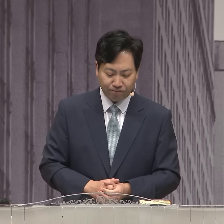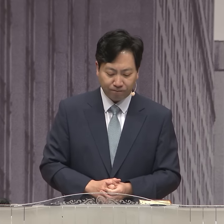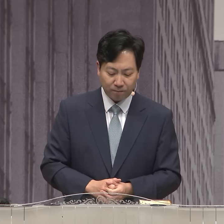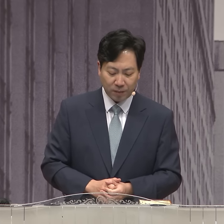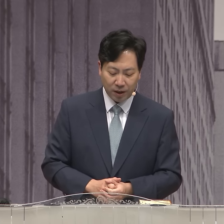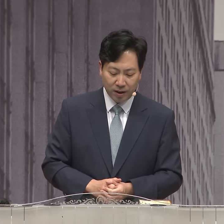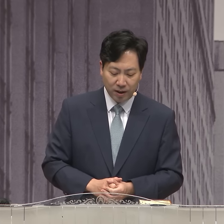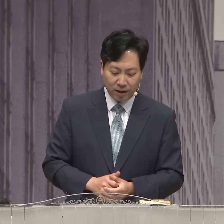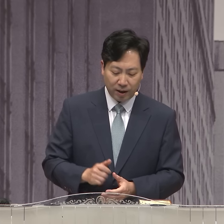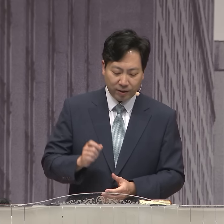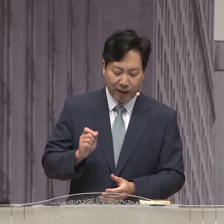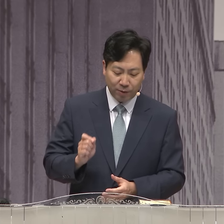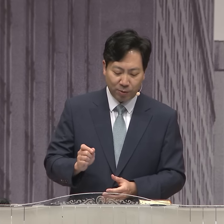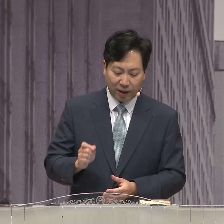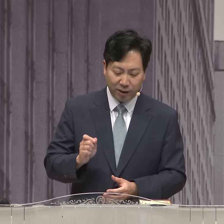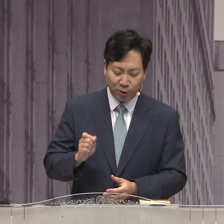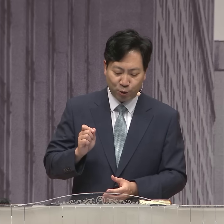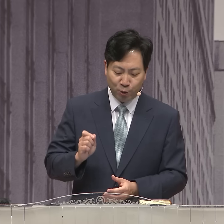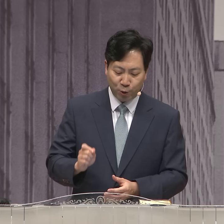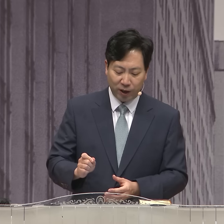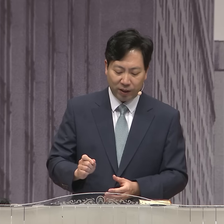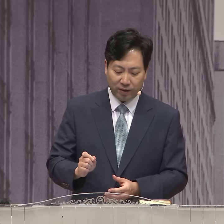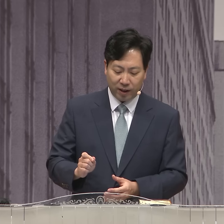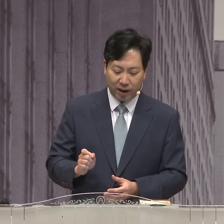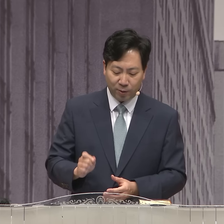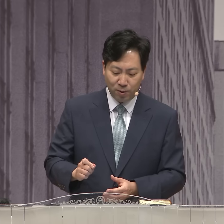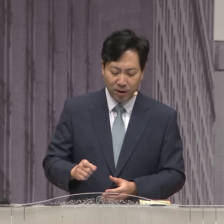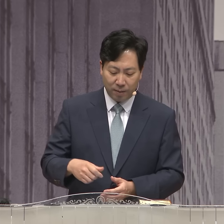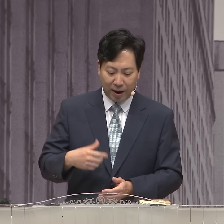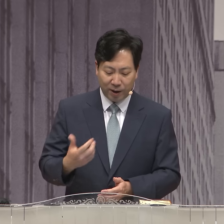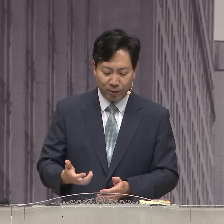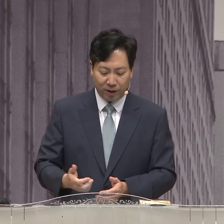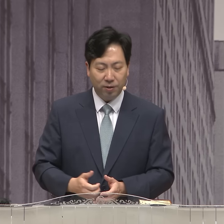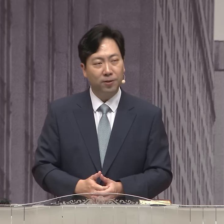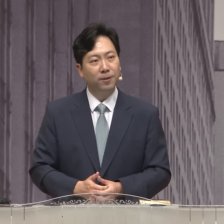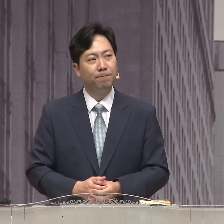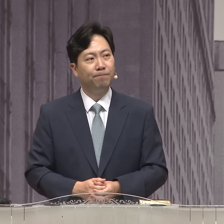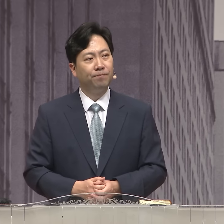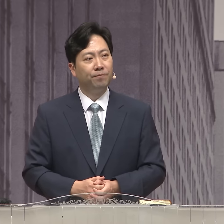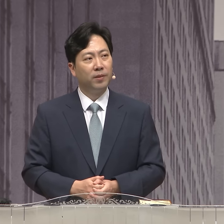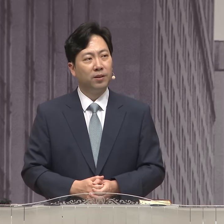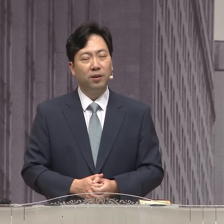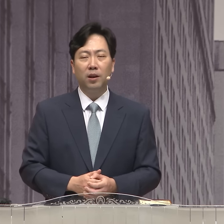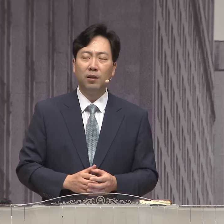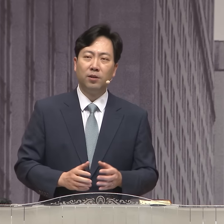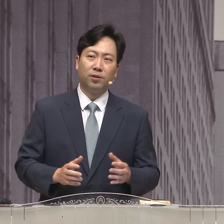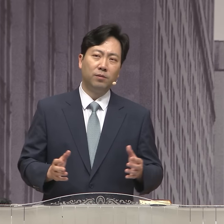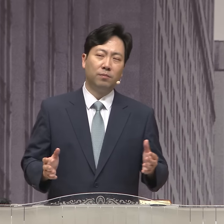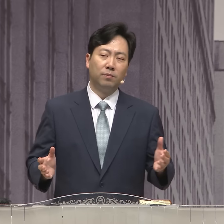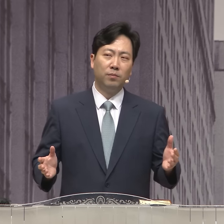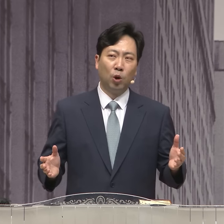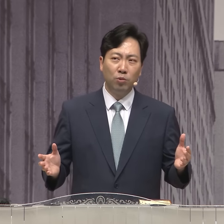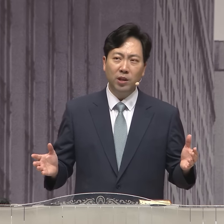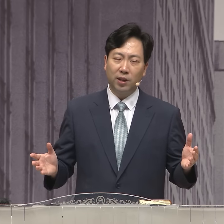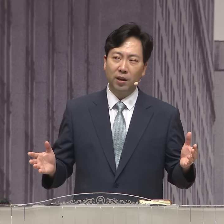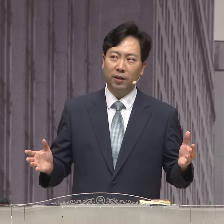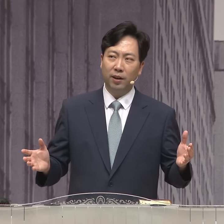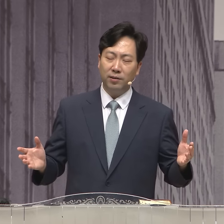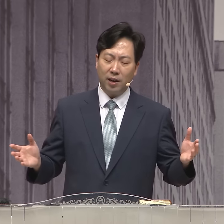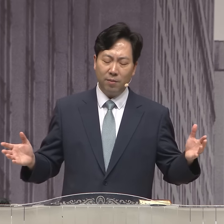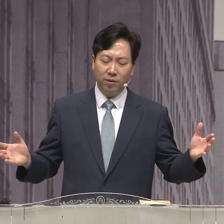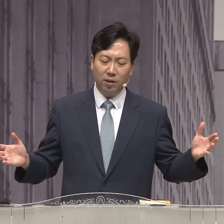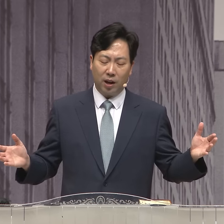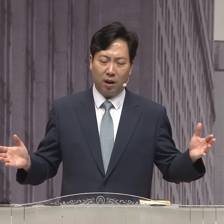된다. 사람들보다 하나님께 순종해야 된다라고 말하곤 했거든요. 그러니까 지금 너무나